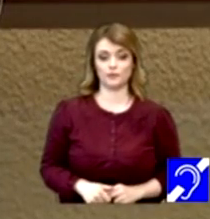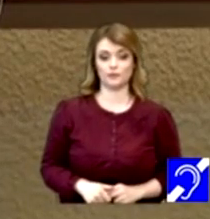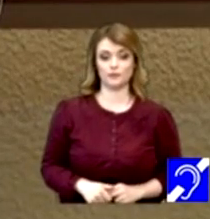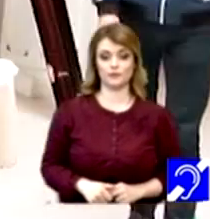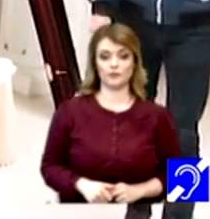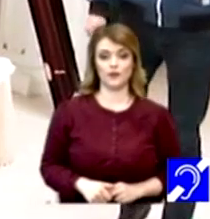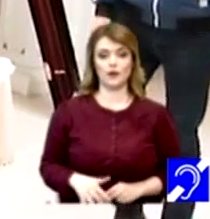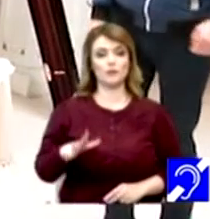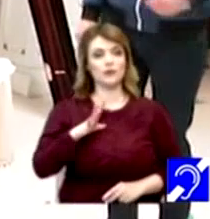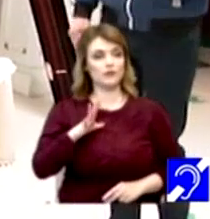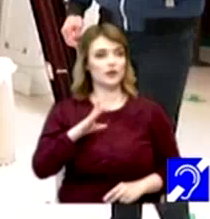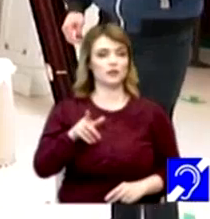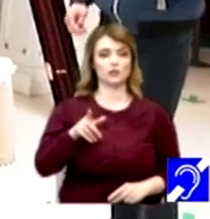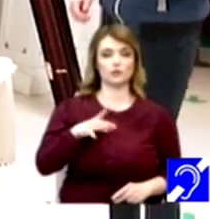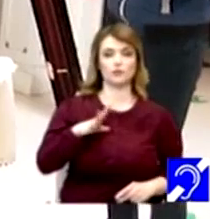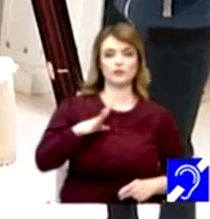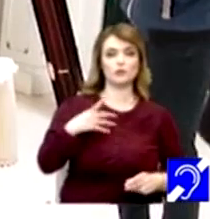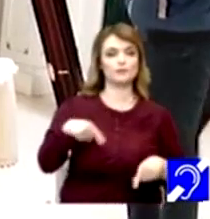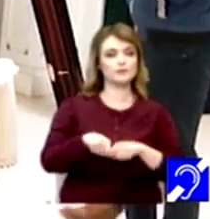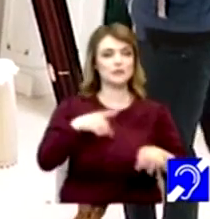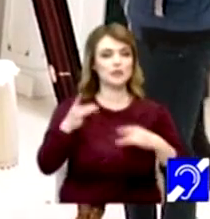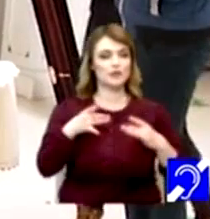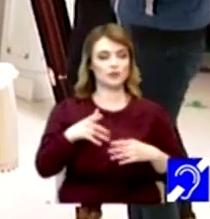era revoltat de nedreptate.